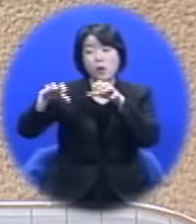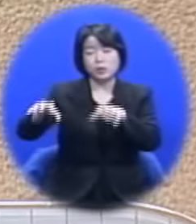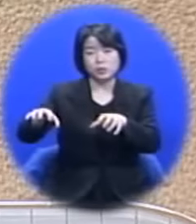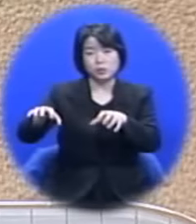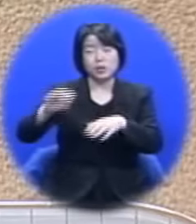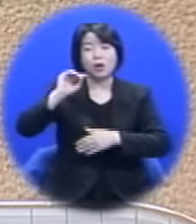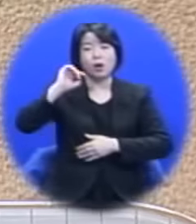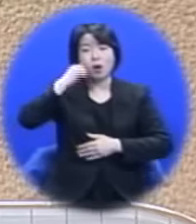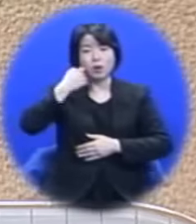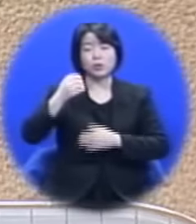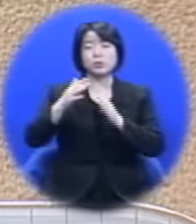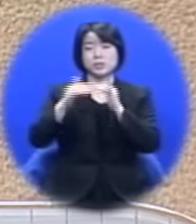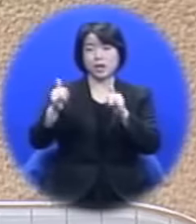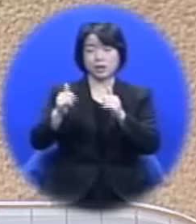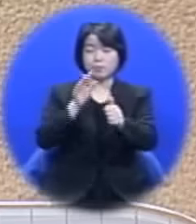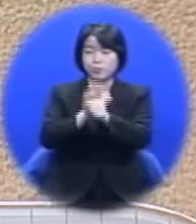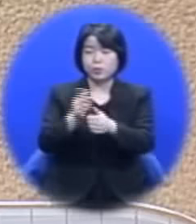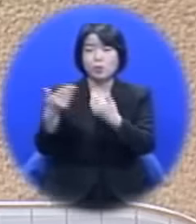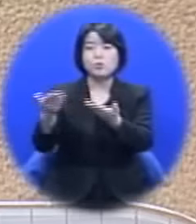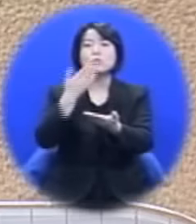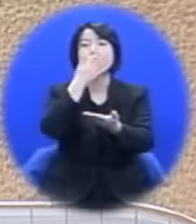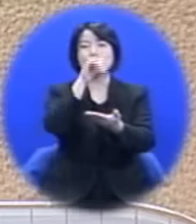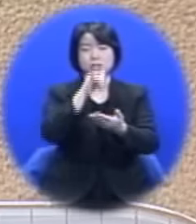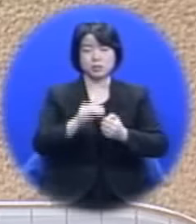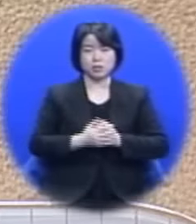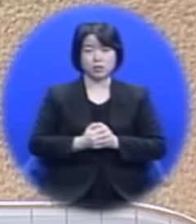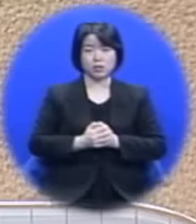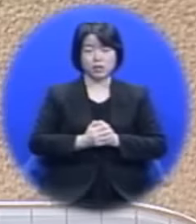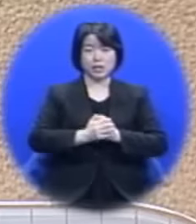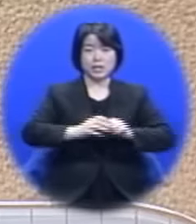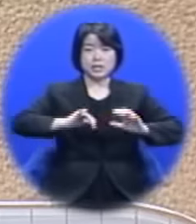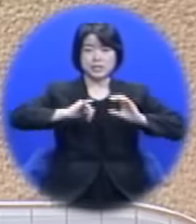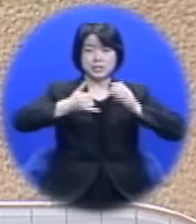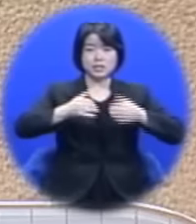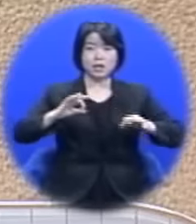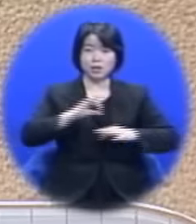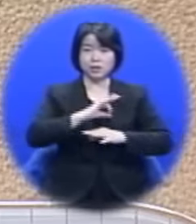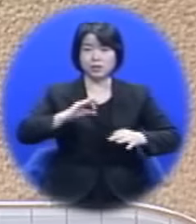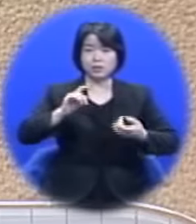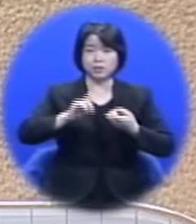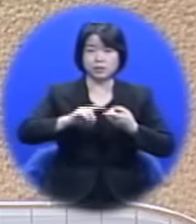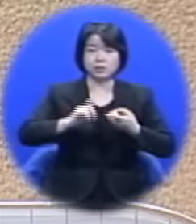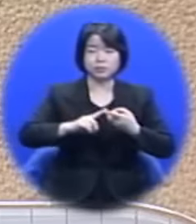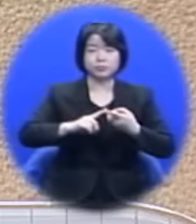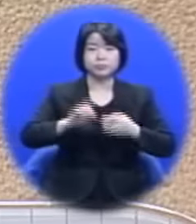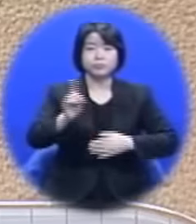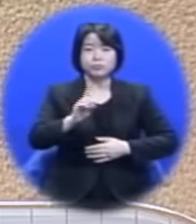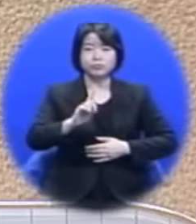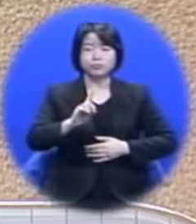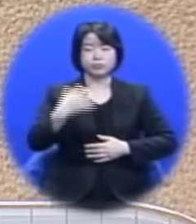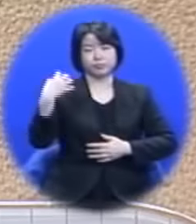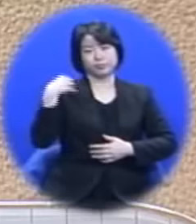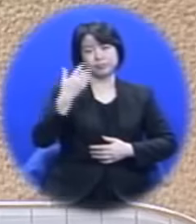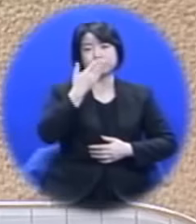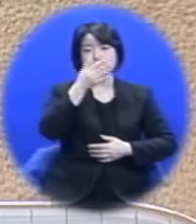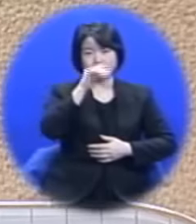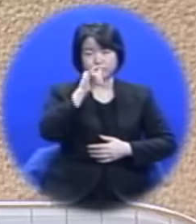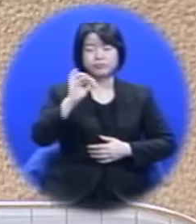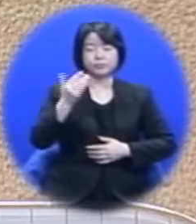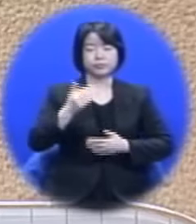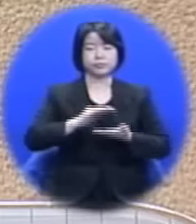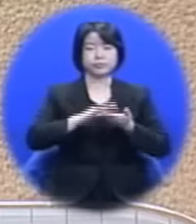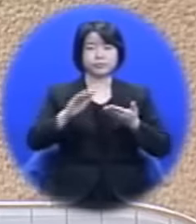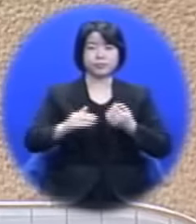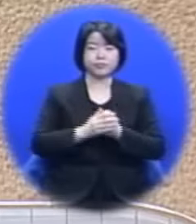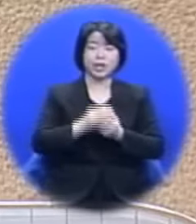사람을 도울 수 있는 거예요 세상의 불의에 대해서 우리가 무언가 역할할 수 있게 되는 거예요